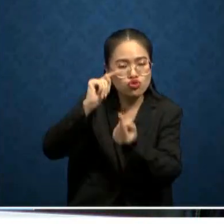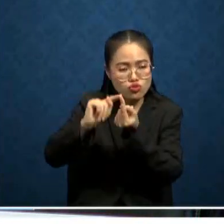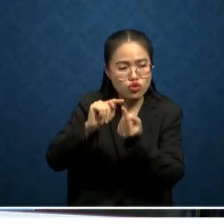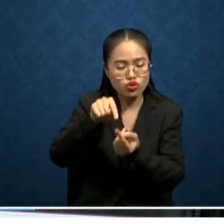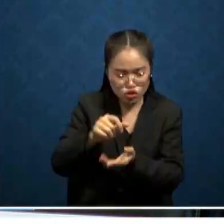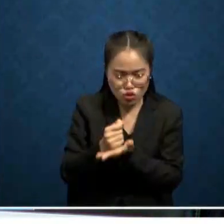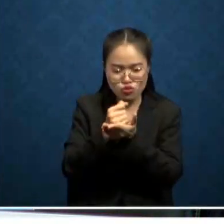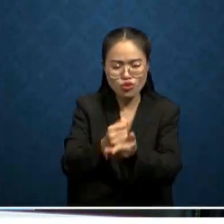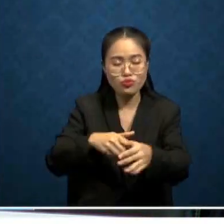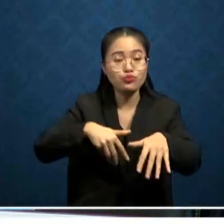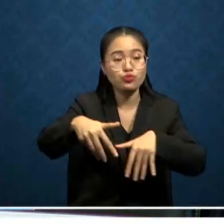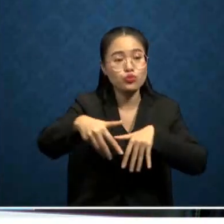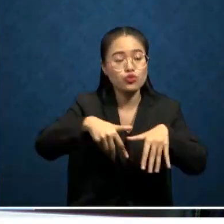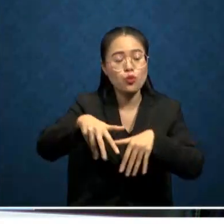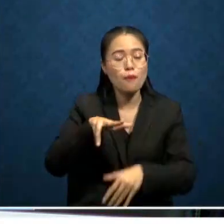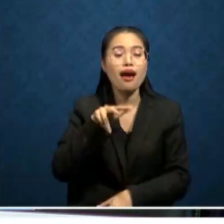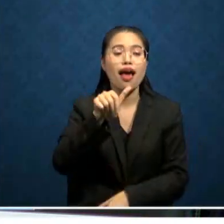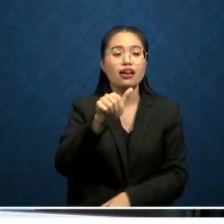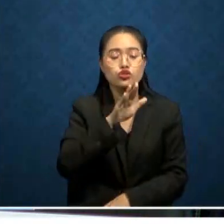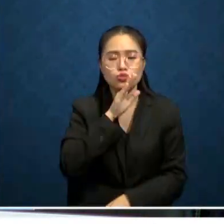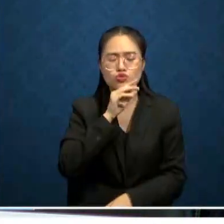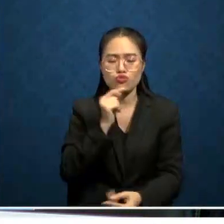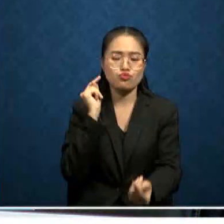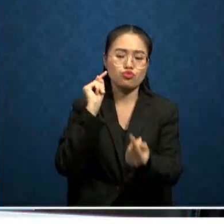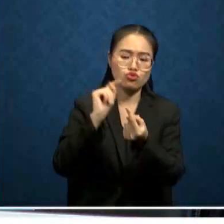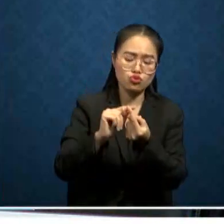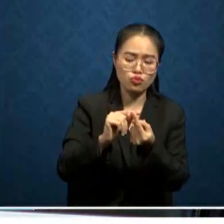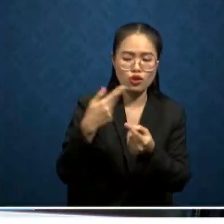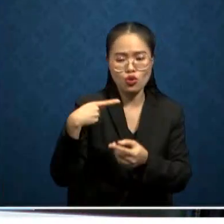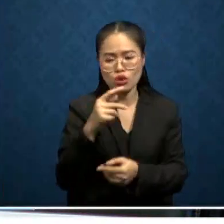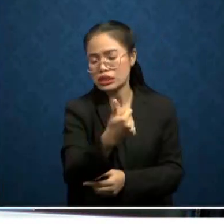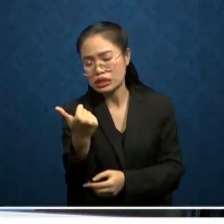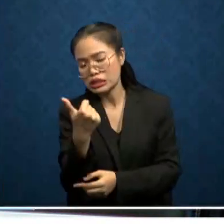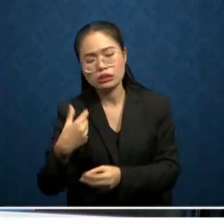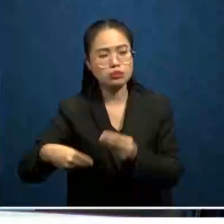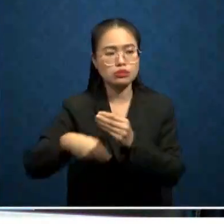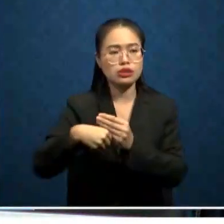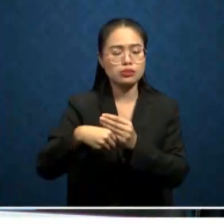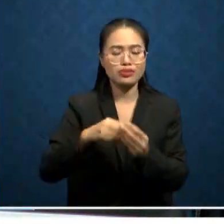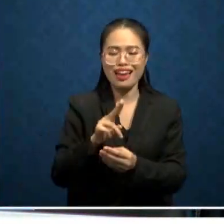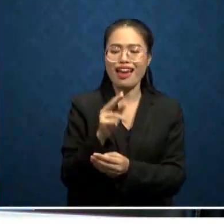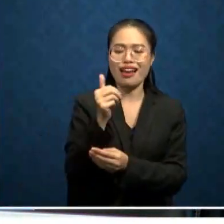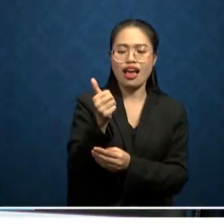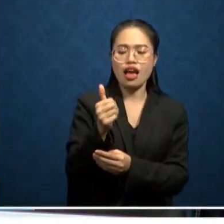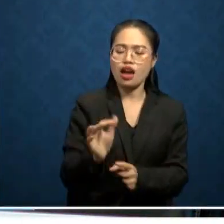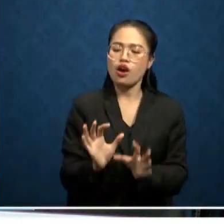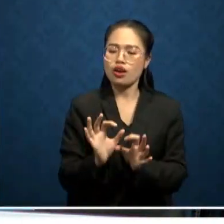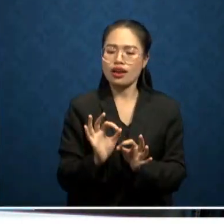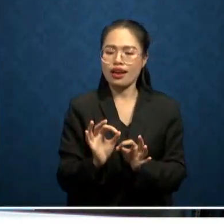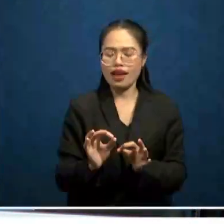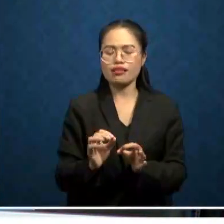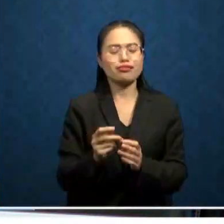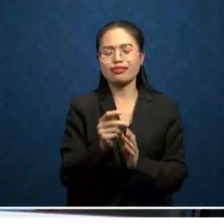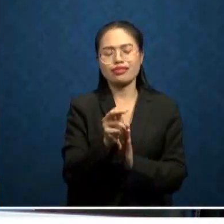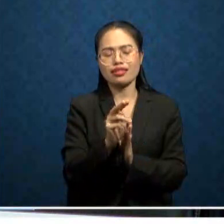ทุนในพื้นที่เป็นหลักนะครับแต่ถ้าเกิดกรณีที่วัตถุประสงค์ร่วมนะครับผลประโยชน์ร่วมคนในใช้ได้คนนอกใช้ได้เนี่ยก็ระเบียบกองทุนไม่ได้ขัด